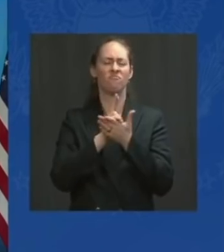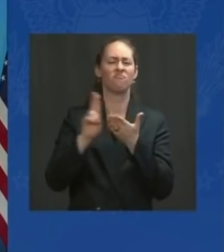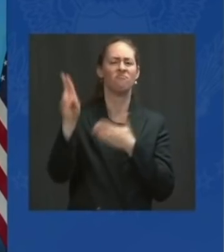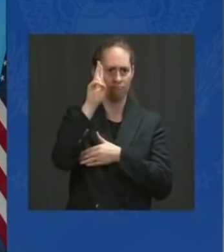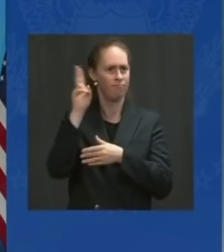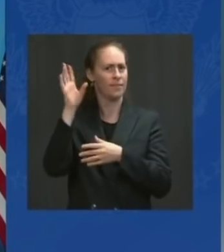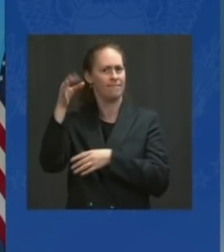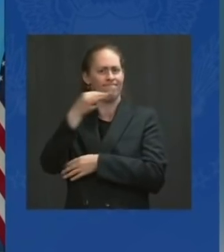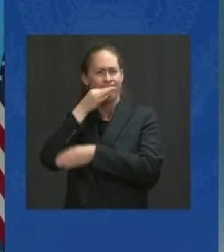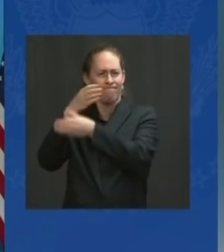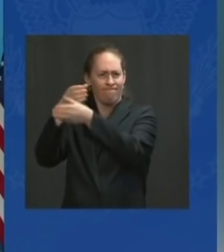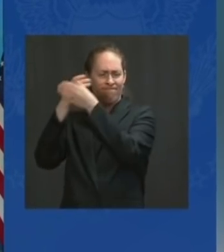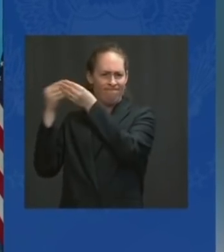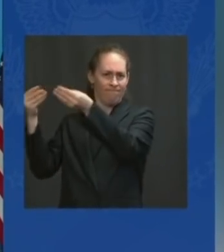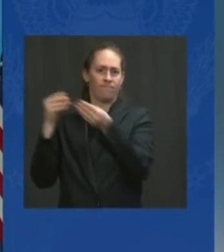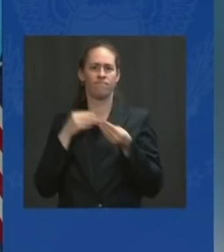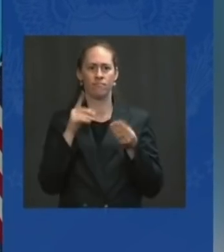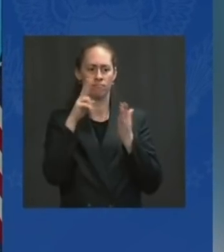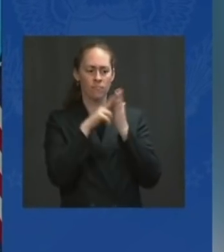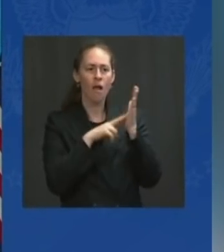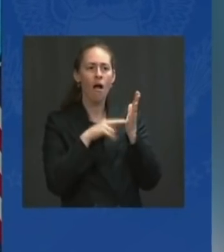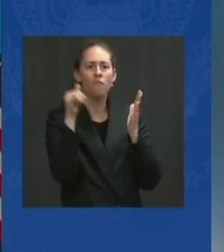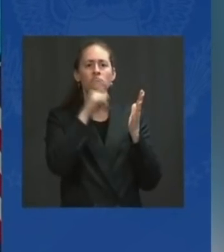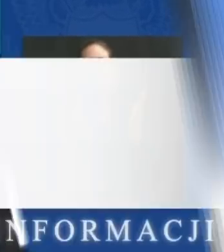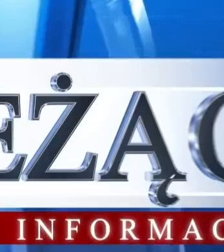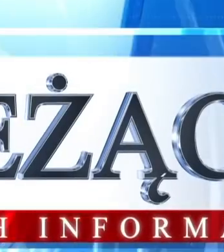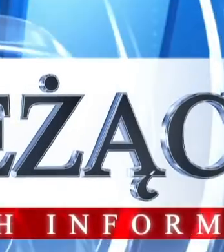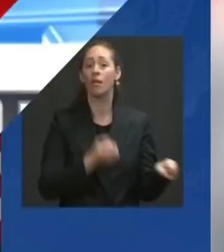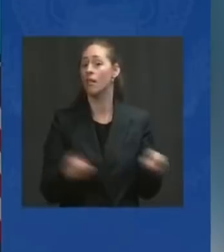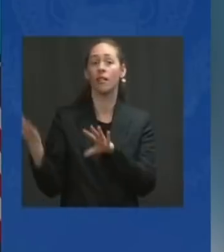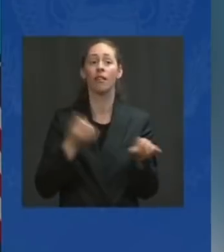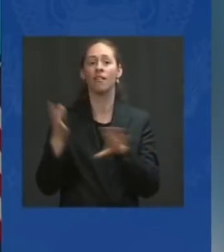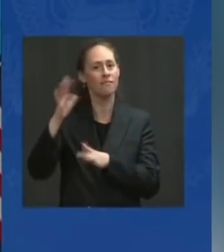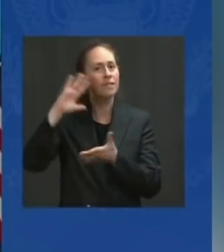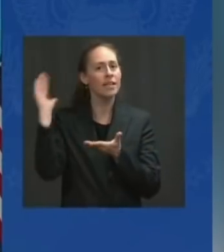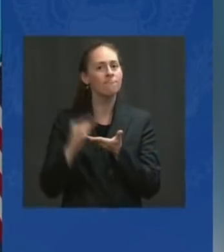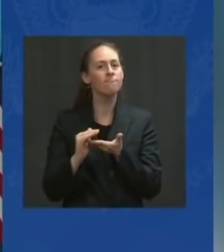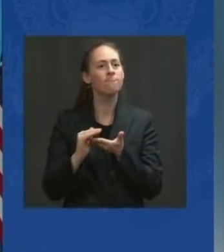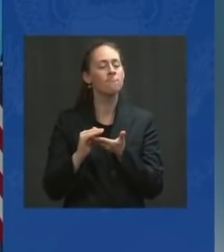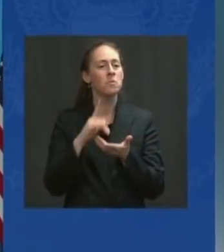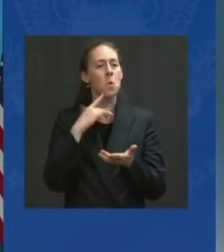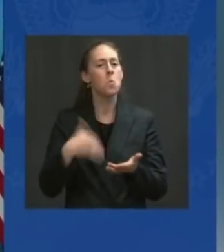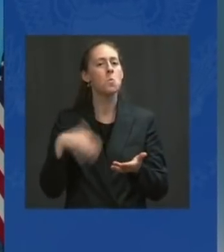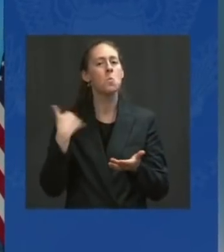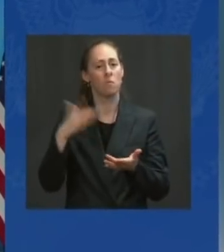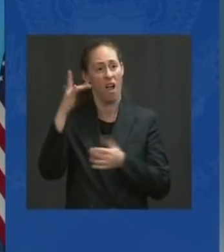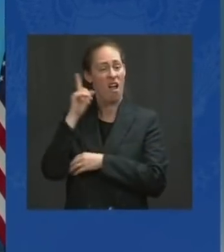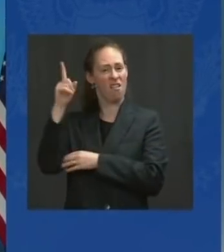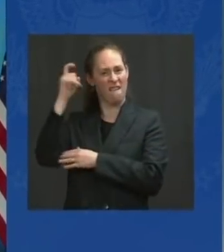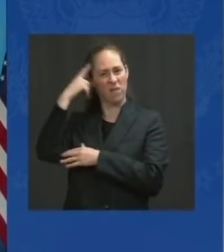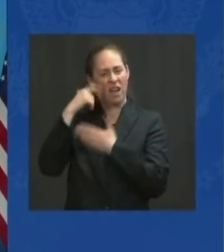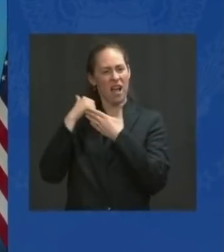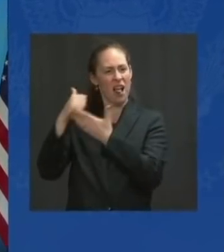wystąpiły wśród osób niezaantidotumowanych. W czwartek analiza Uniwersytetu Georgetown w Waszyngtonie wskazała na 5 obszarów o niskiej